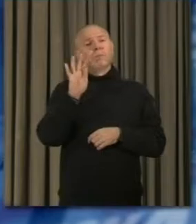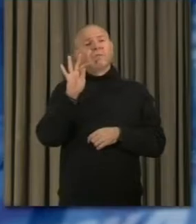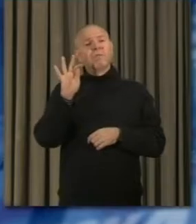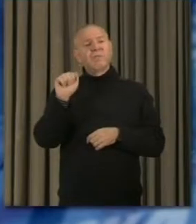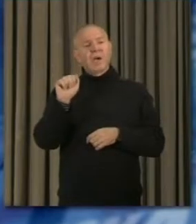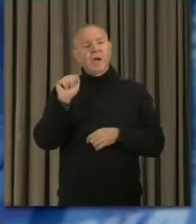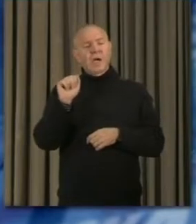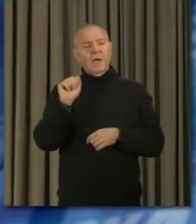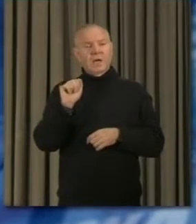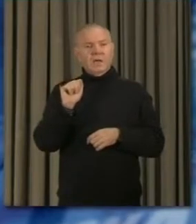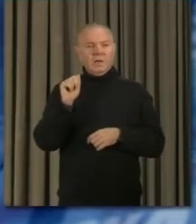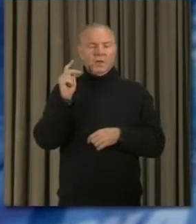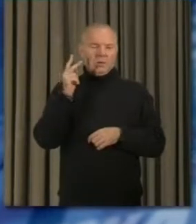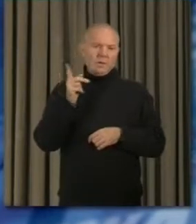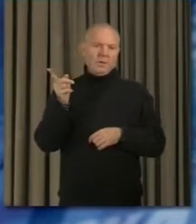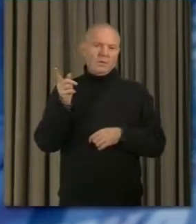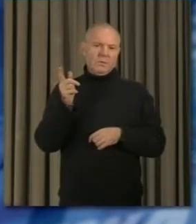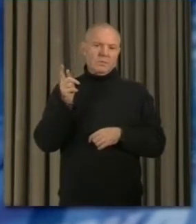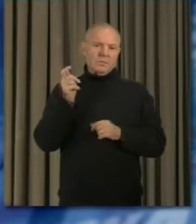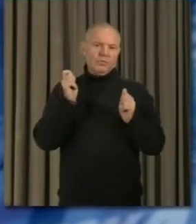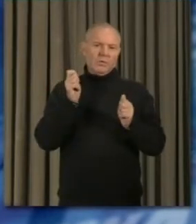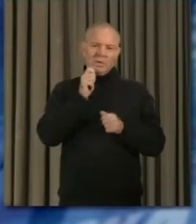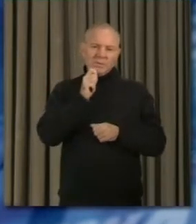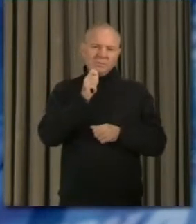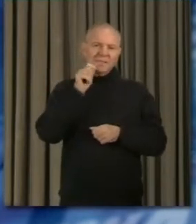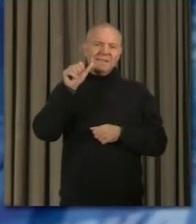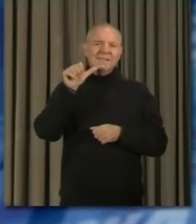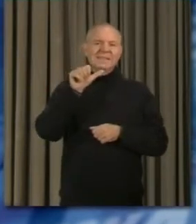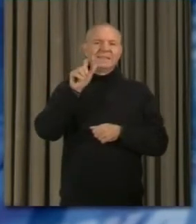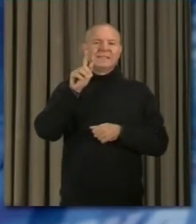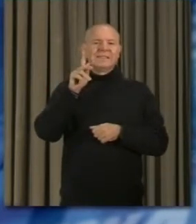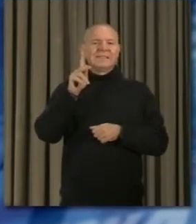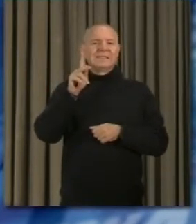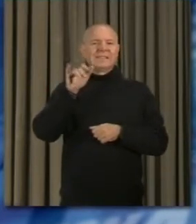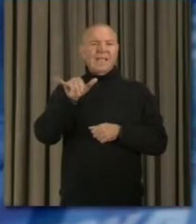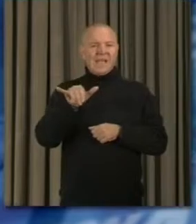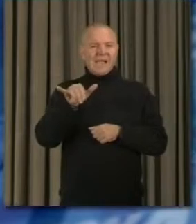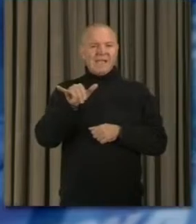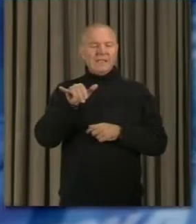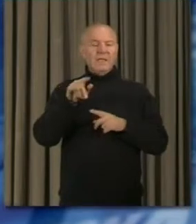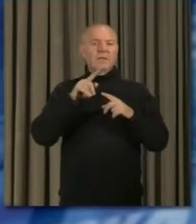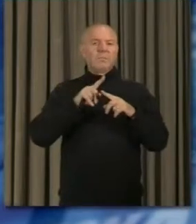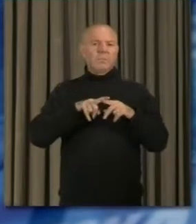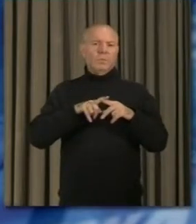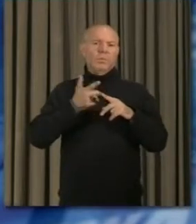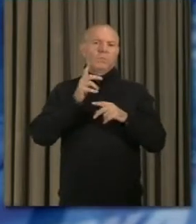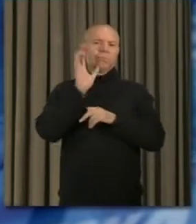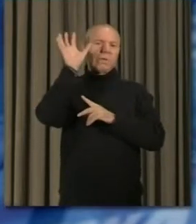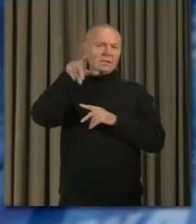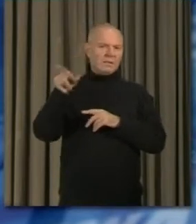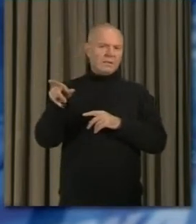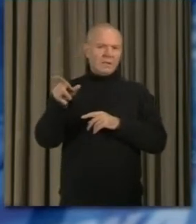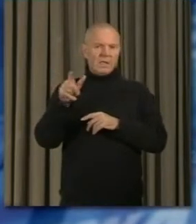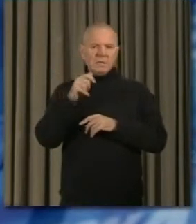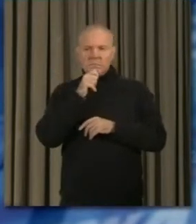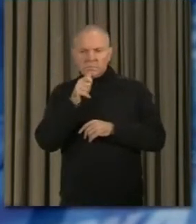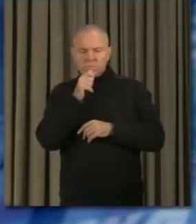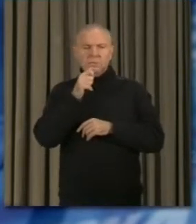un tecnologista di Sky e negli ultimi anni si è occupato moltissimo di basket ha anche iniziato a